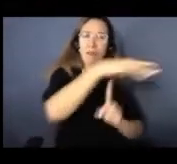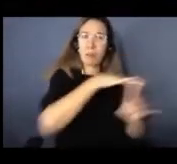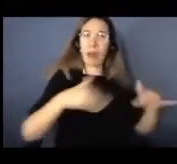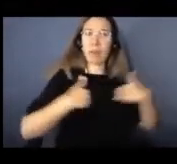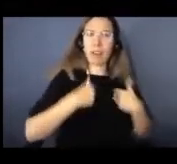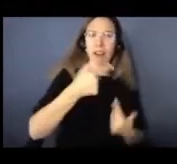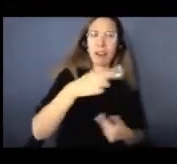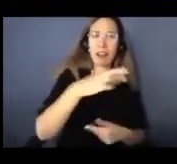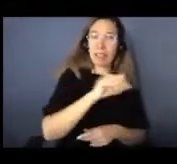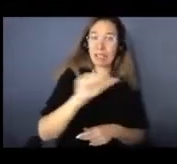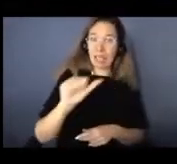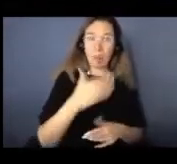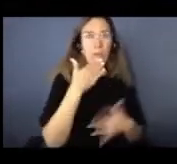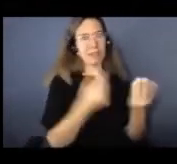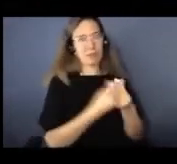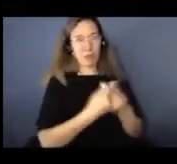pour l'invitation.